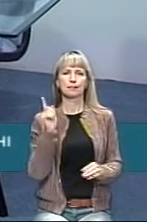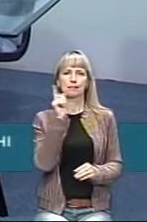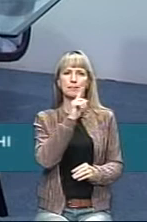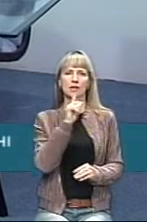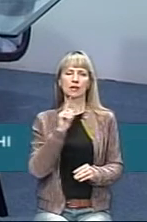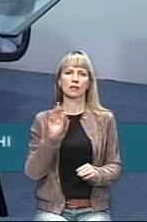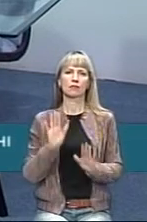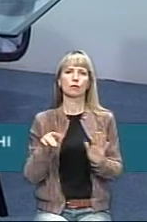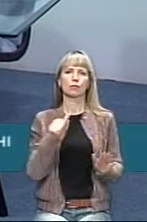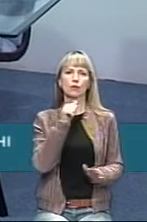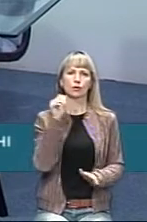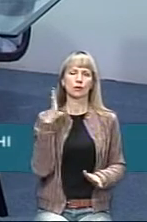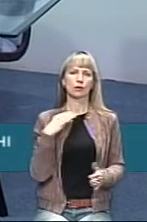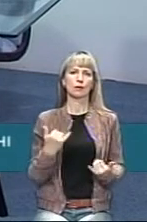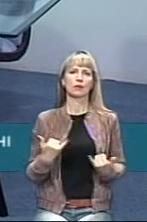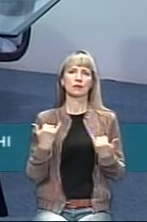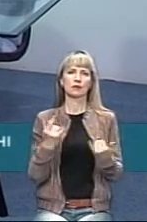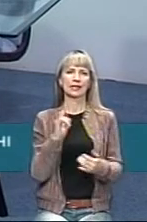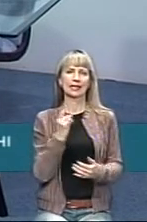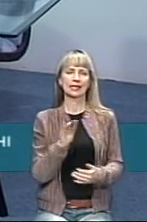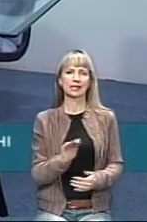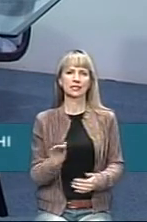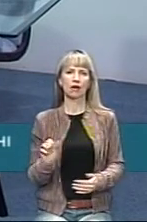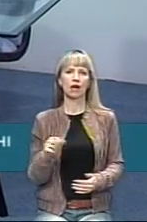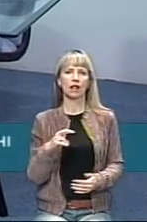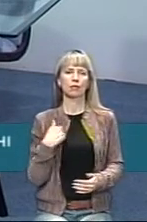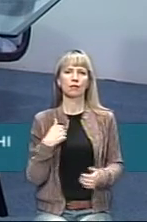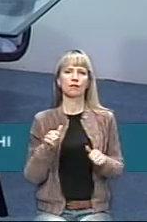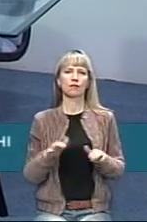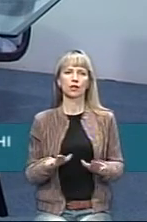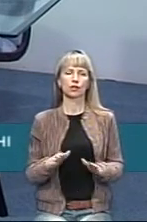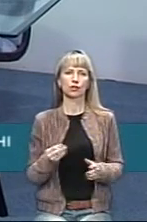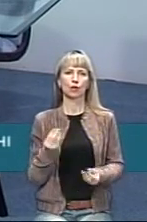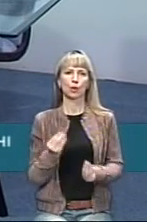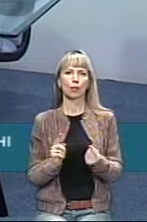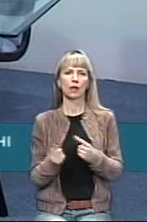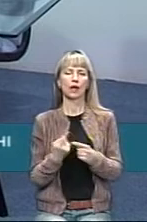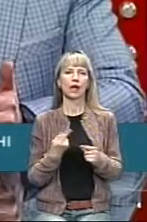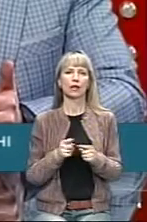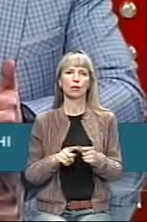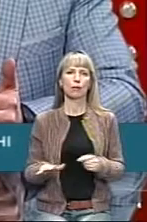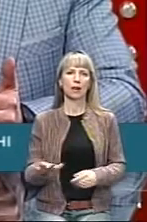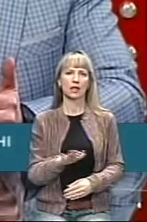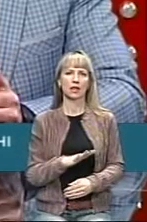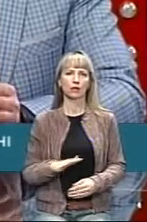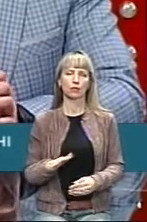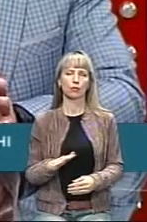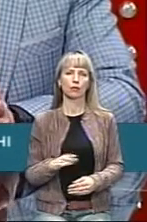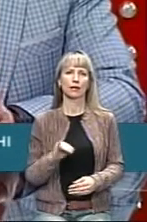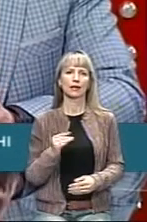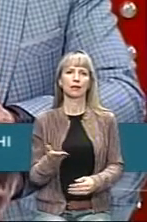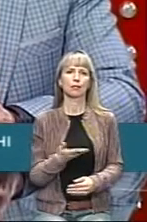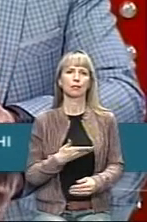Міні-експозиції того року були присвячені дитинству, але ми вирішили обіграти це Майданом.